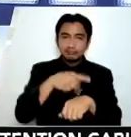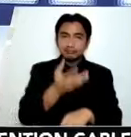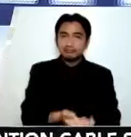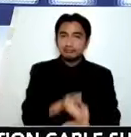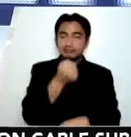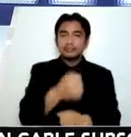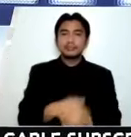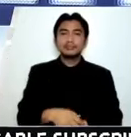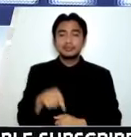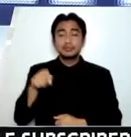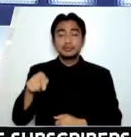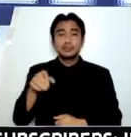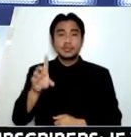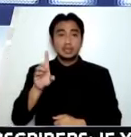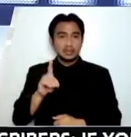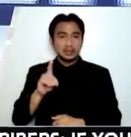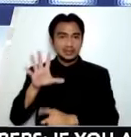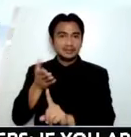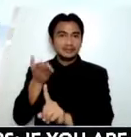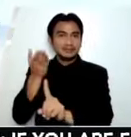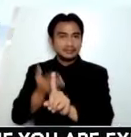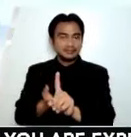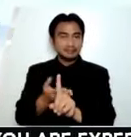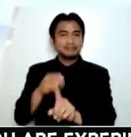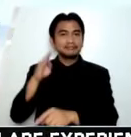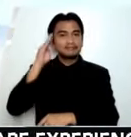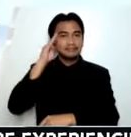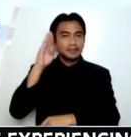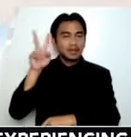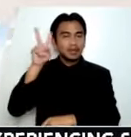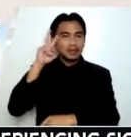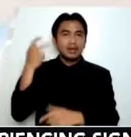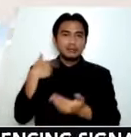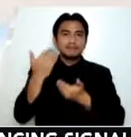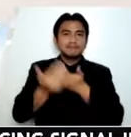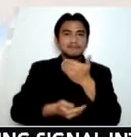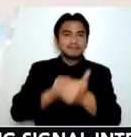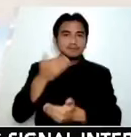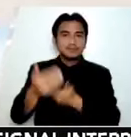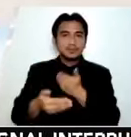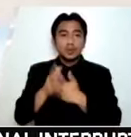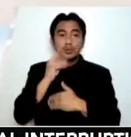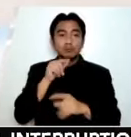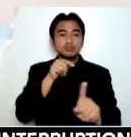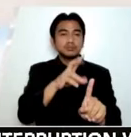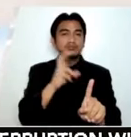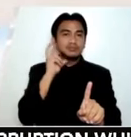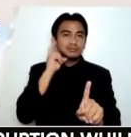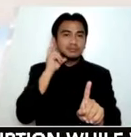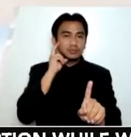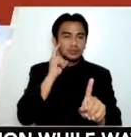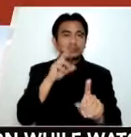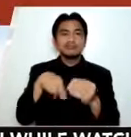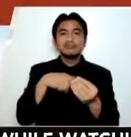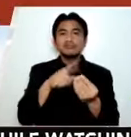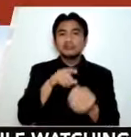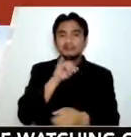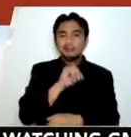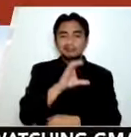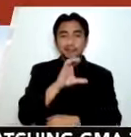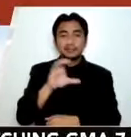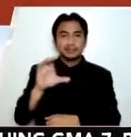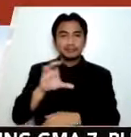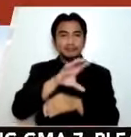sa ilalim ng Marcos Administration, gugulong ang kaso ni dating Pangulong Duterte sa International Criminal Court kaugnay sa drug